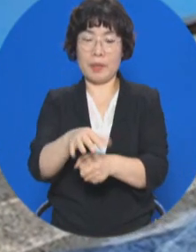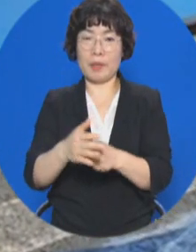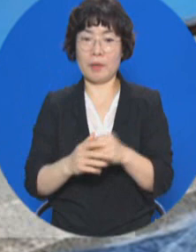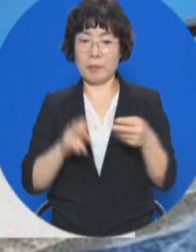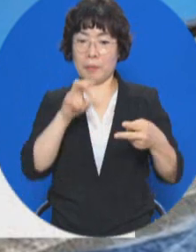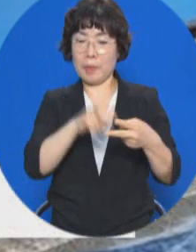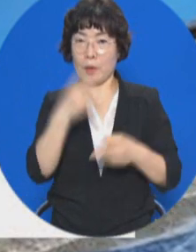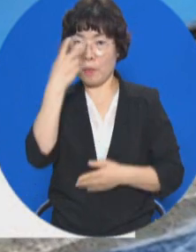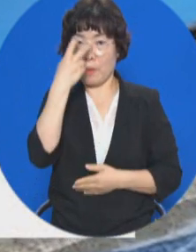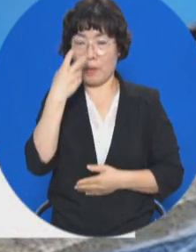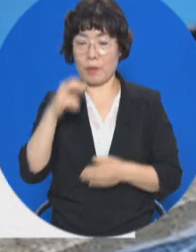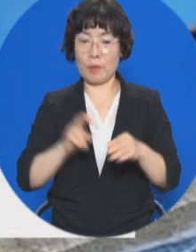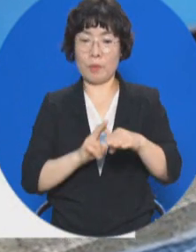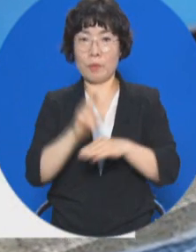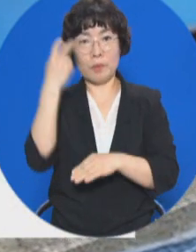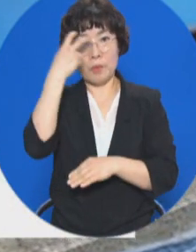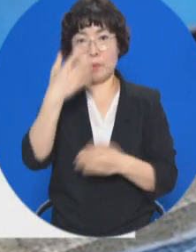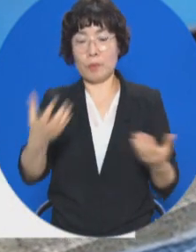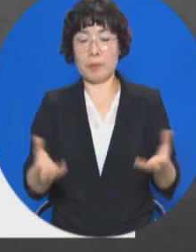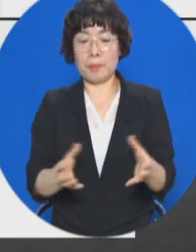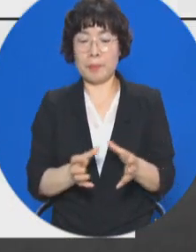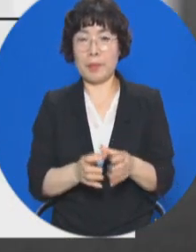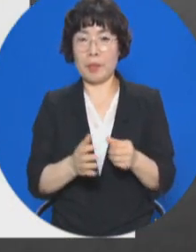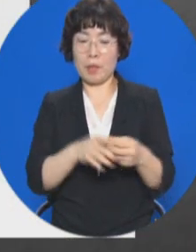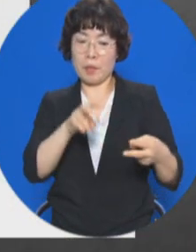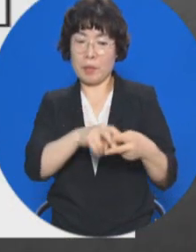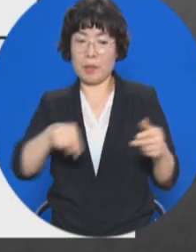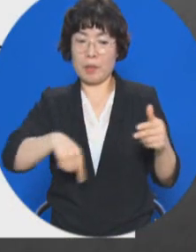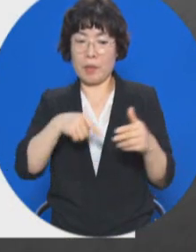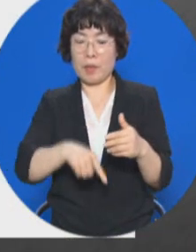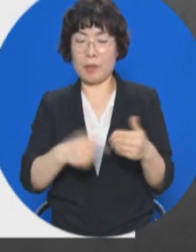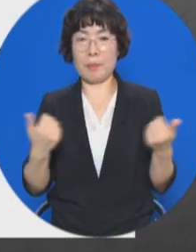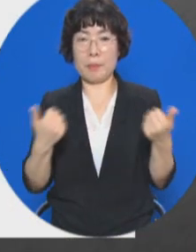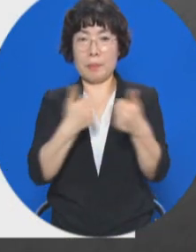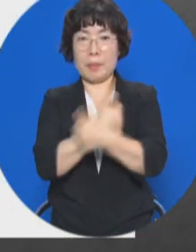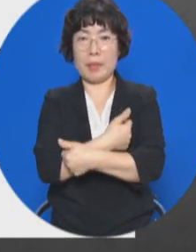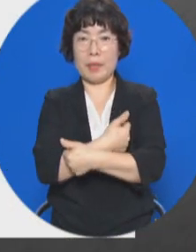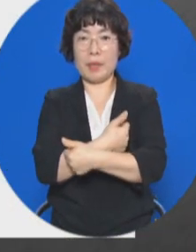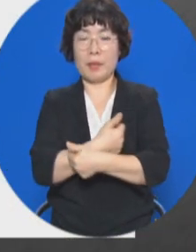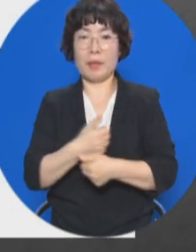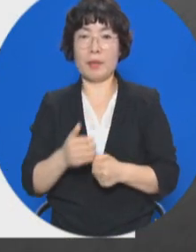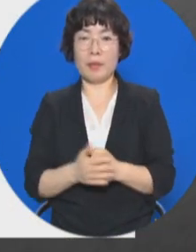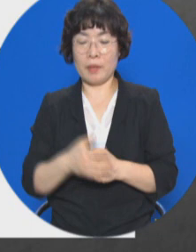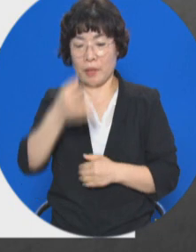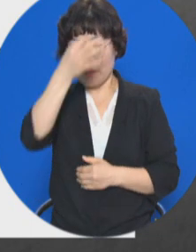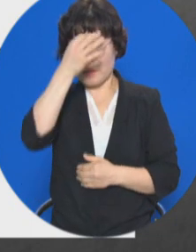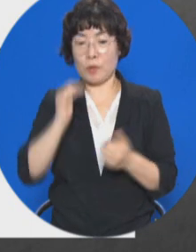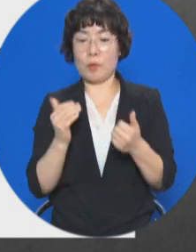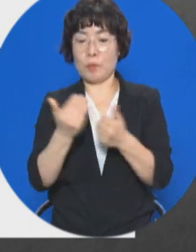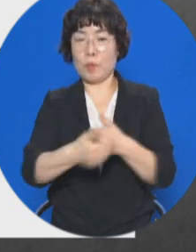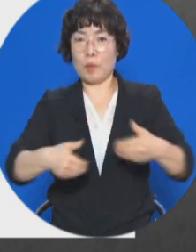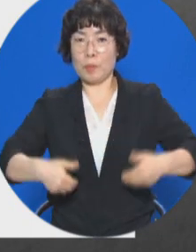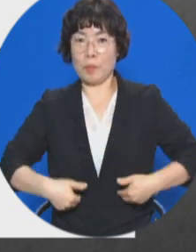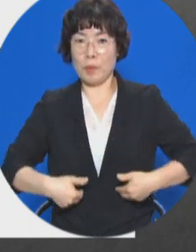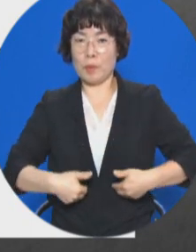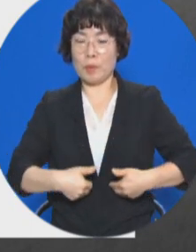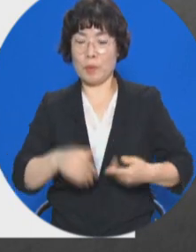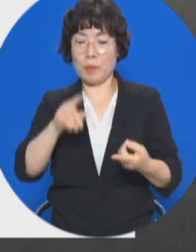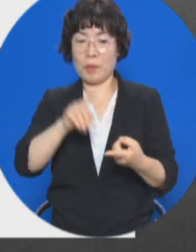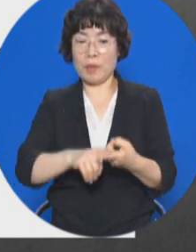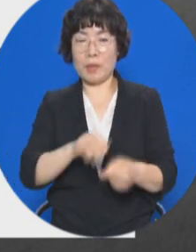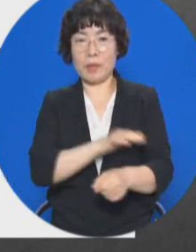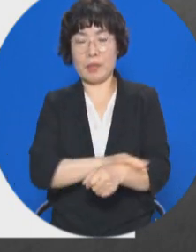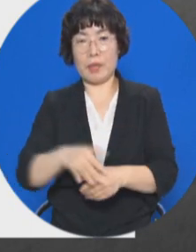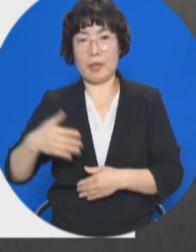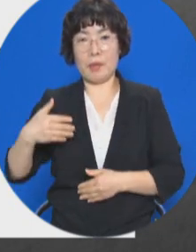나로우주센터를 관할하는 항공우주연구원 측은 센터 내 과학관 담당자가 바뀌면서 기술 보완이 필요한 시제품 존재 사실을